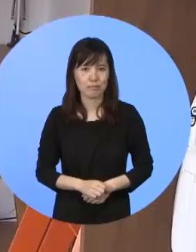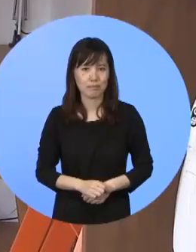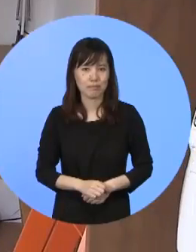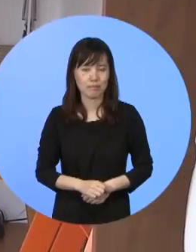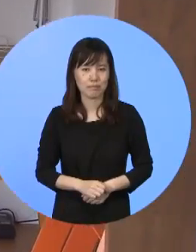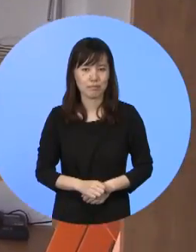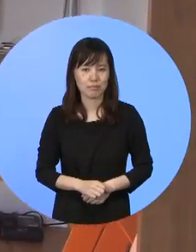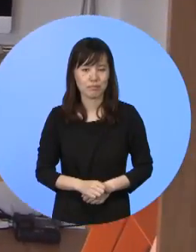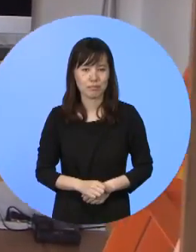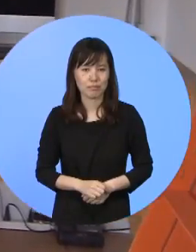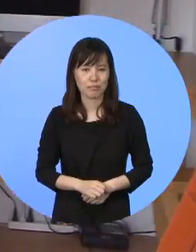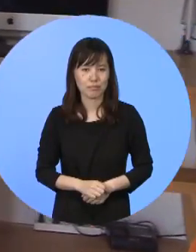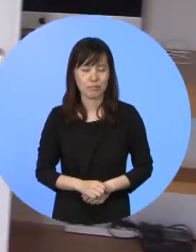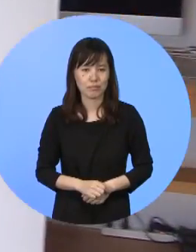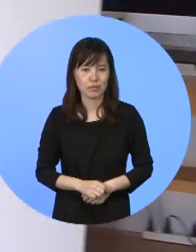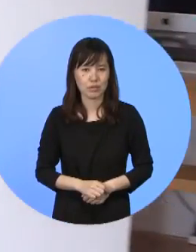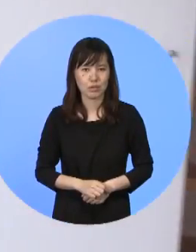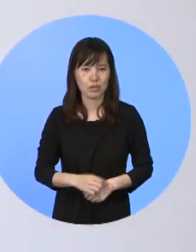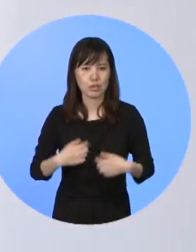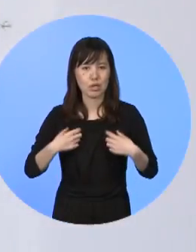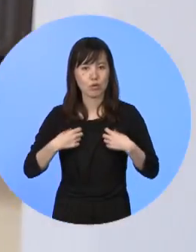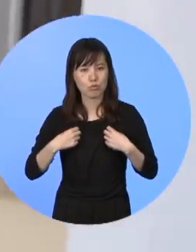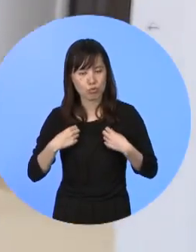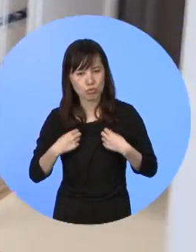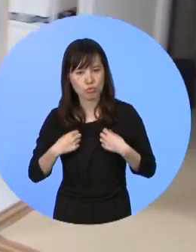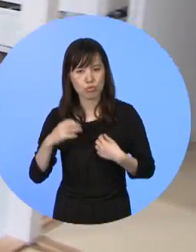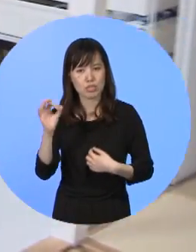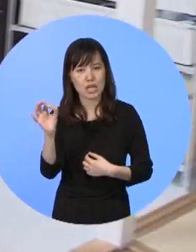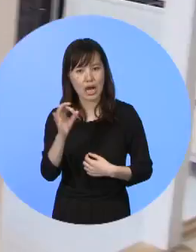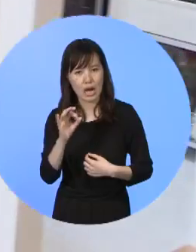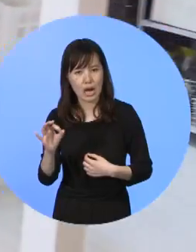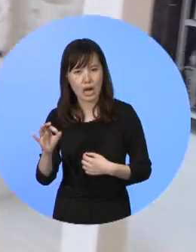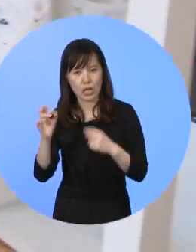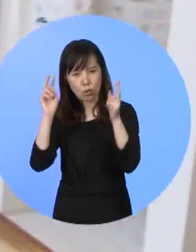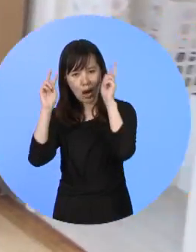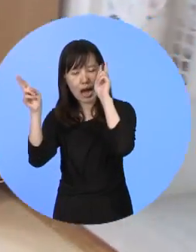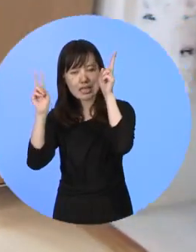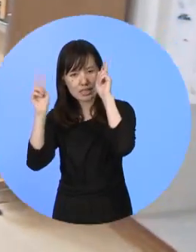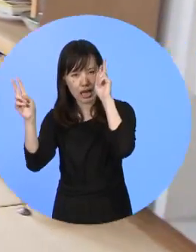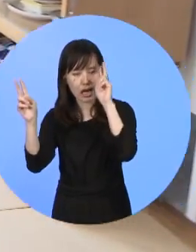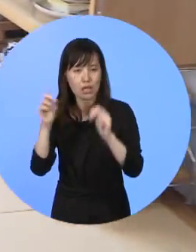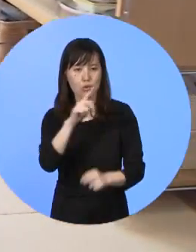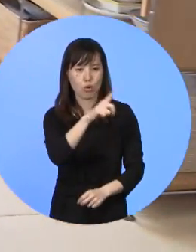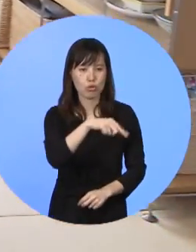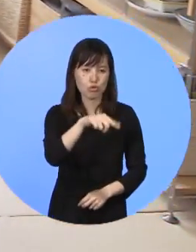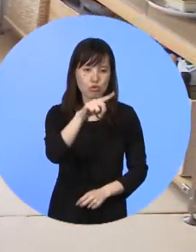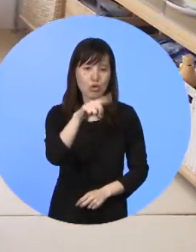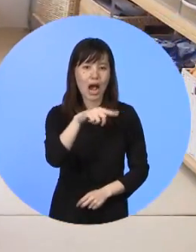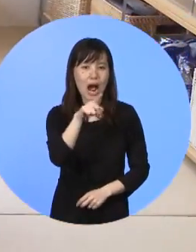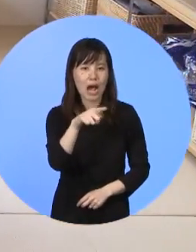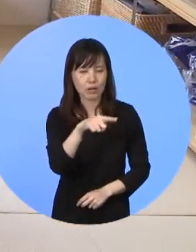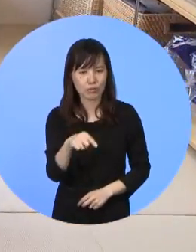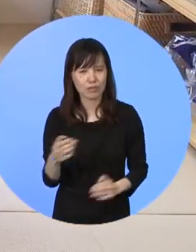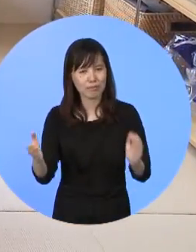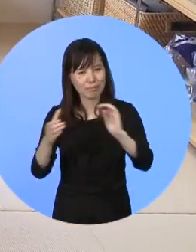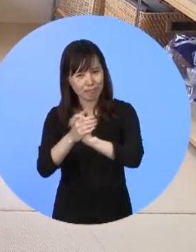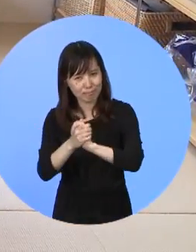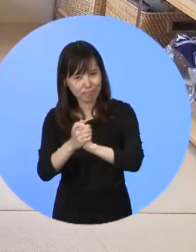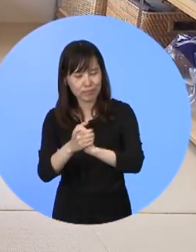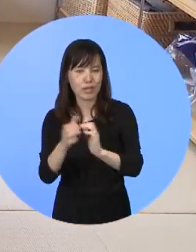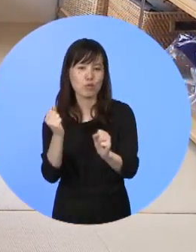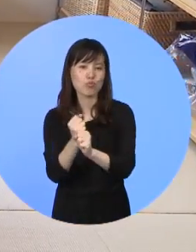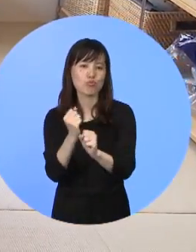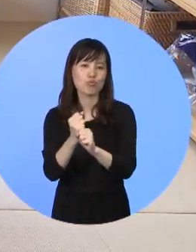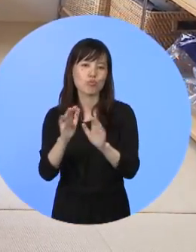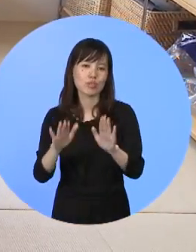い、雑貨と衣料を扱うメーカーさんと、はい、井原さんがコラボして、作ったお部屋です。 そ